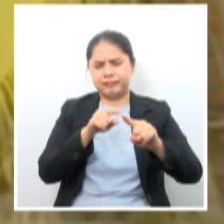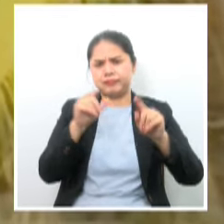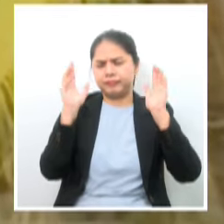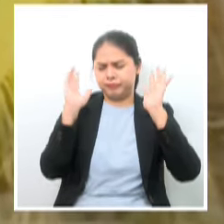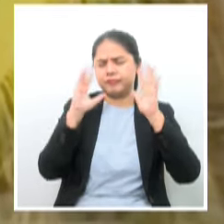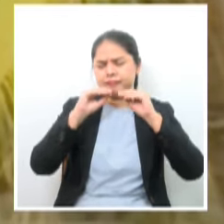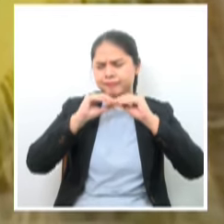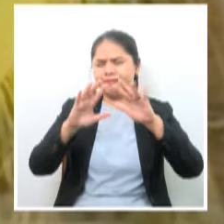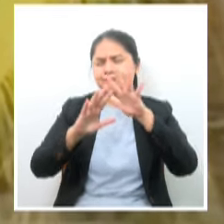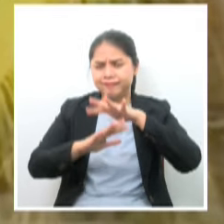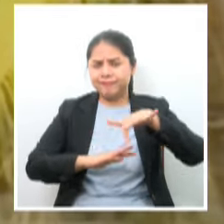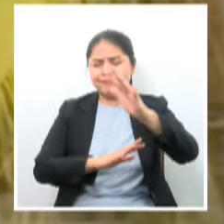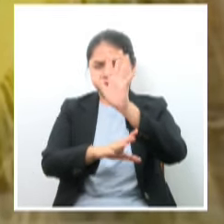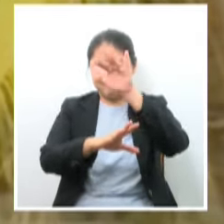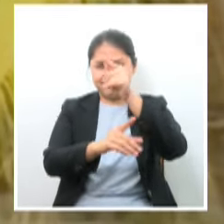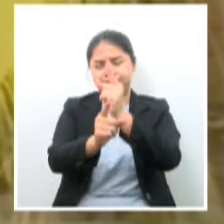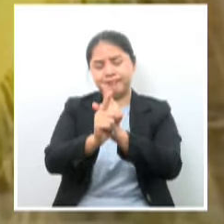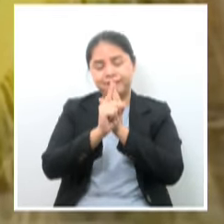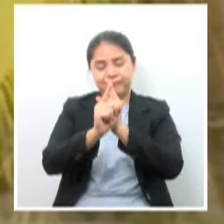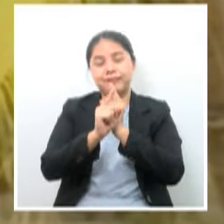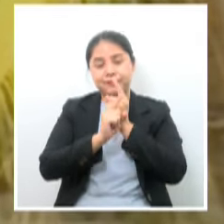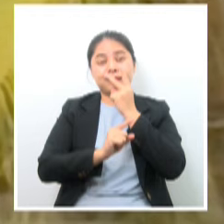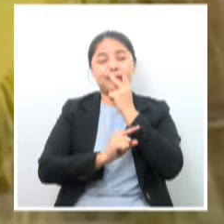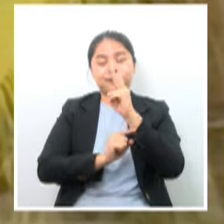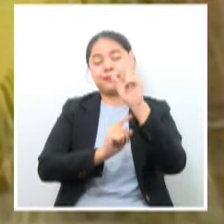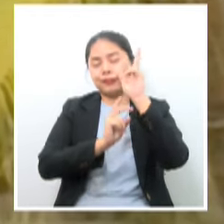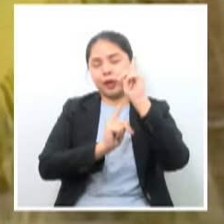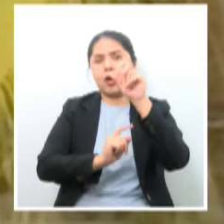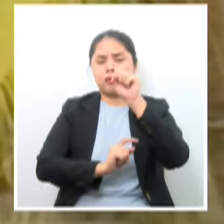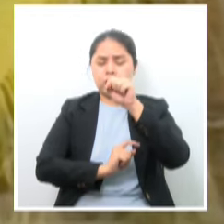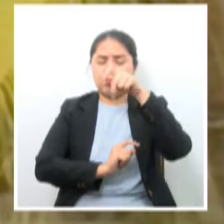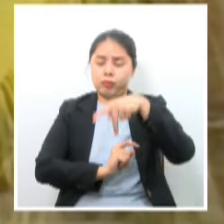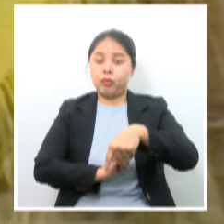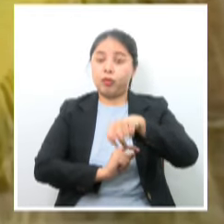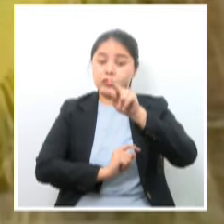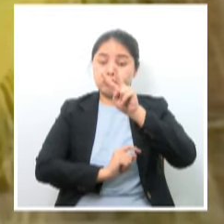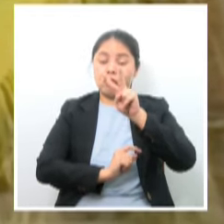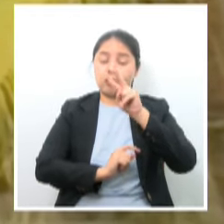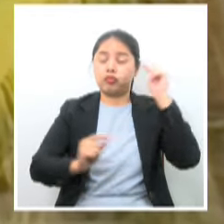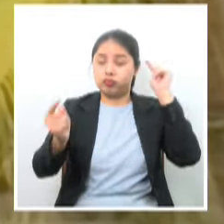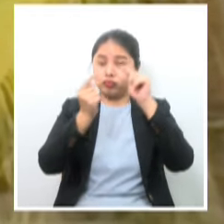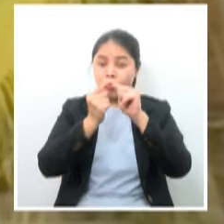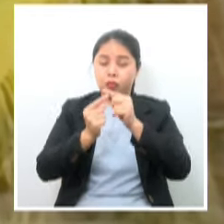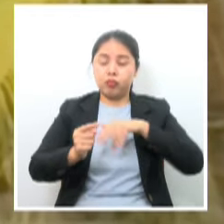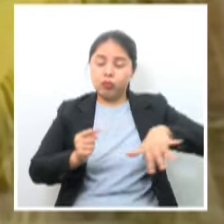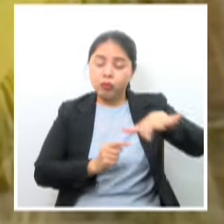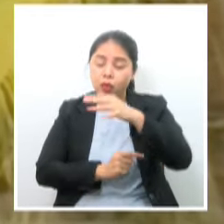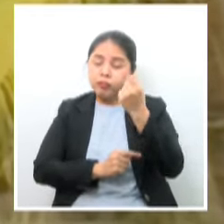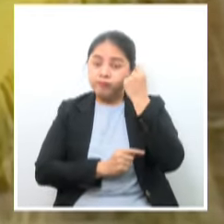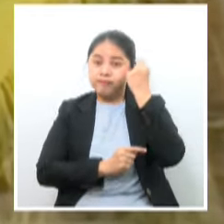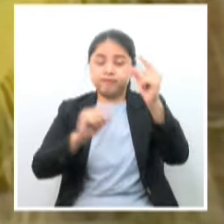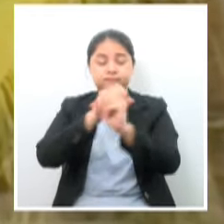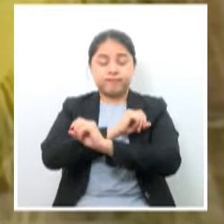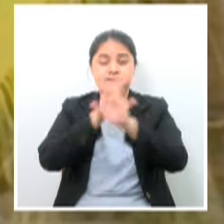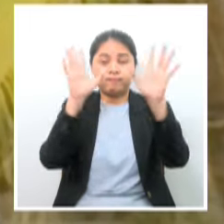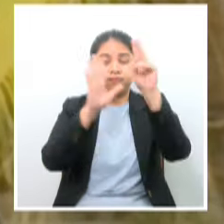อยากให้เรานั้นมาติดตามรายการพฤหัสเช้าข่าวสพฐเพื่อที่จะได้เกิดความชัดเจนเกิดความเข้าใจในเรื่องของข้าราช